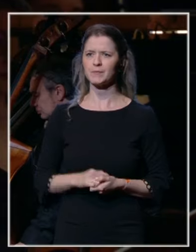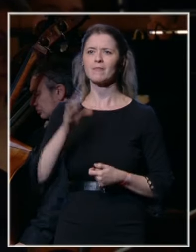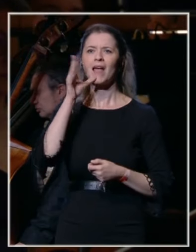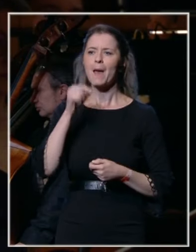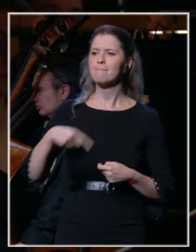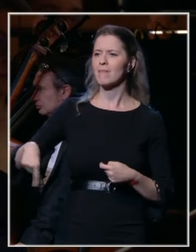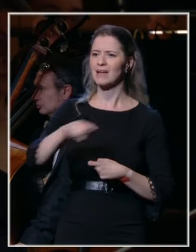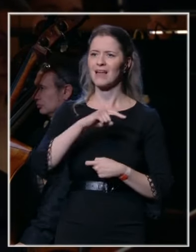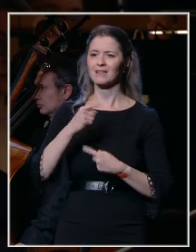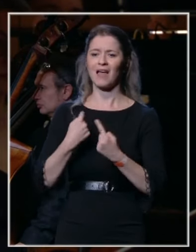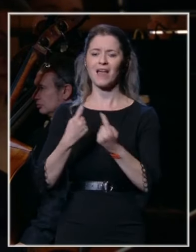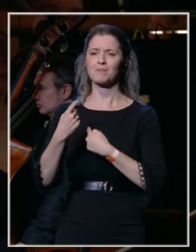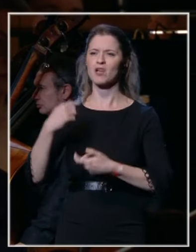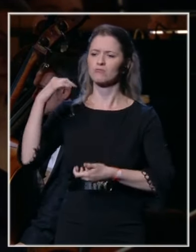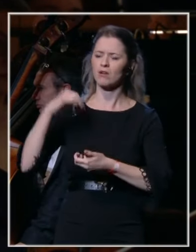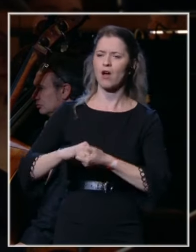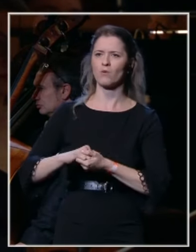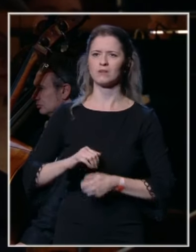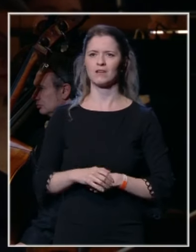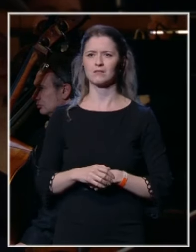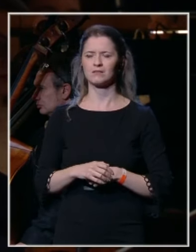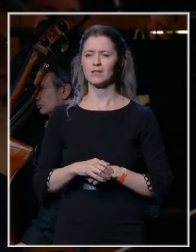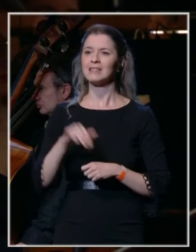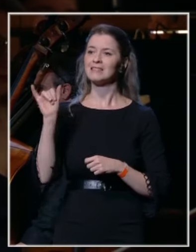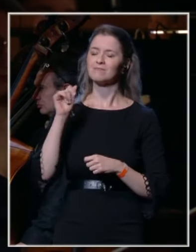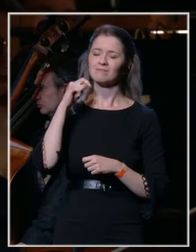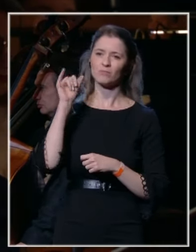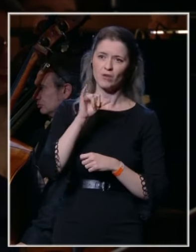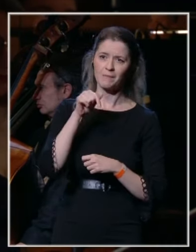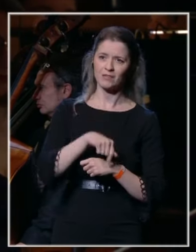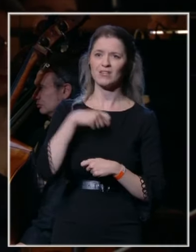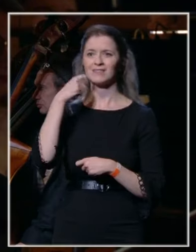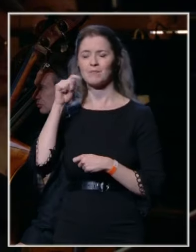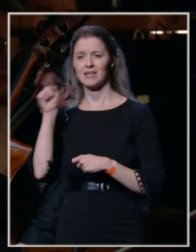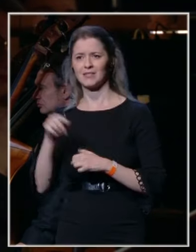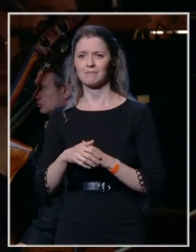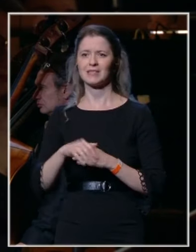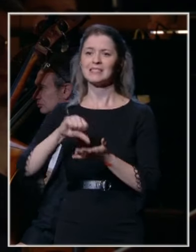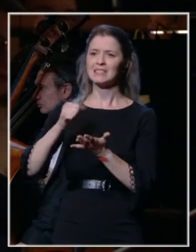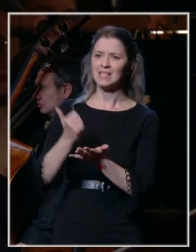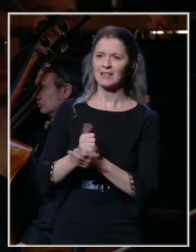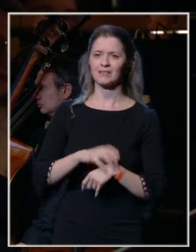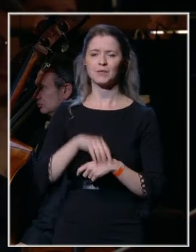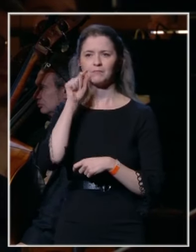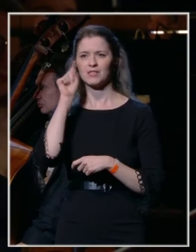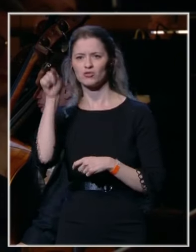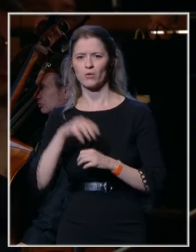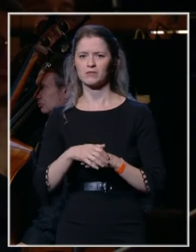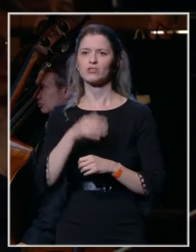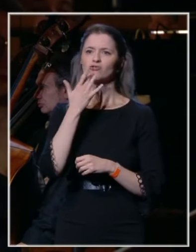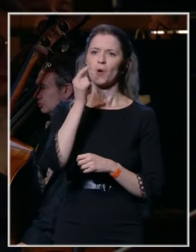egymásba karoltak, Debrecenben és Budapesten, Szegeden és Miskolcon, Sopronban